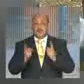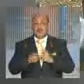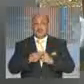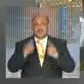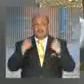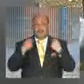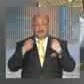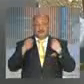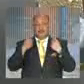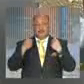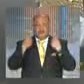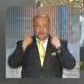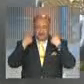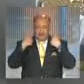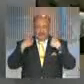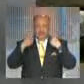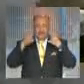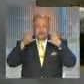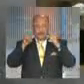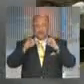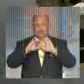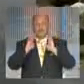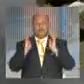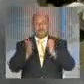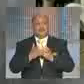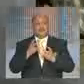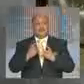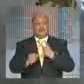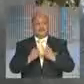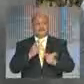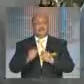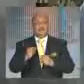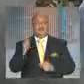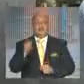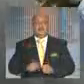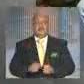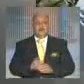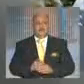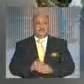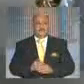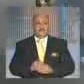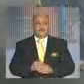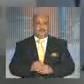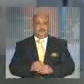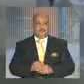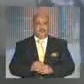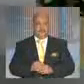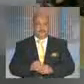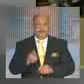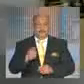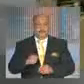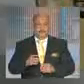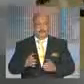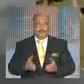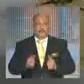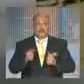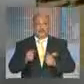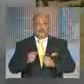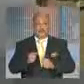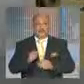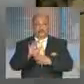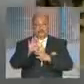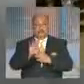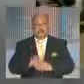لهذا المرض بولاية الكاف. مصالح المندوبية الجهوية للتنمية الفلاحية بالكاف أطلقت حملة للتعريف